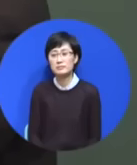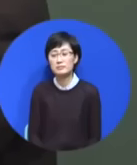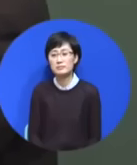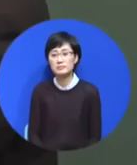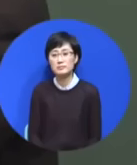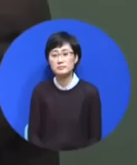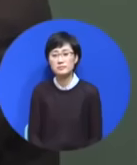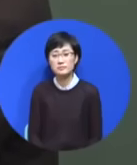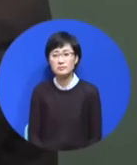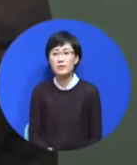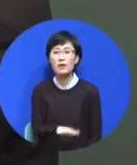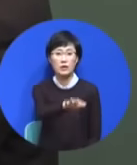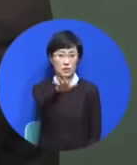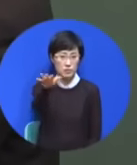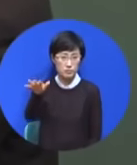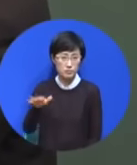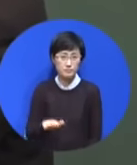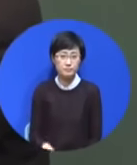겁니다